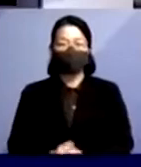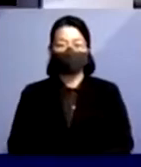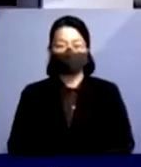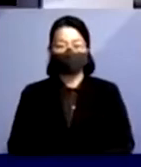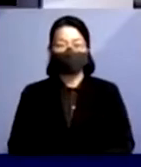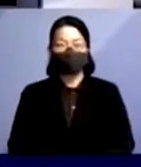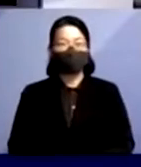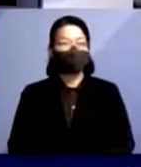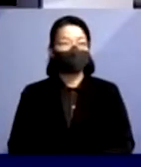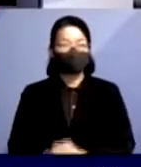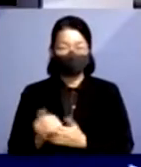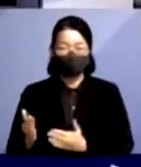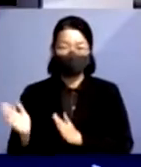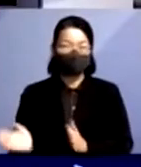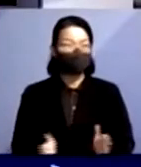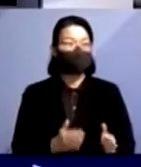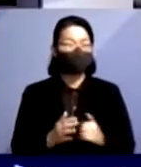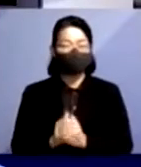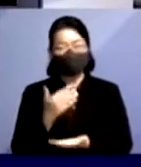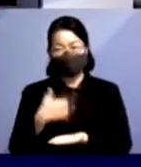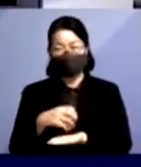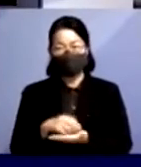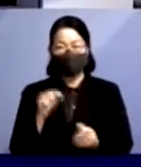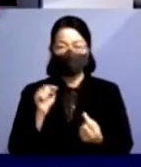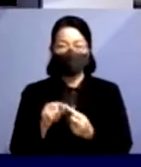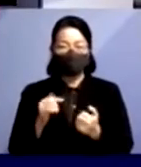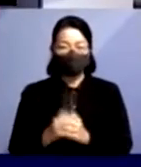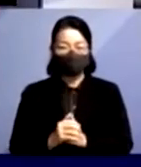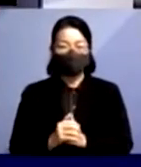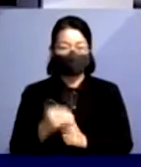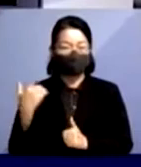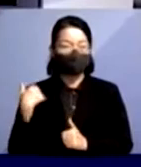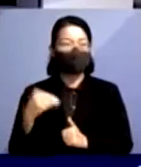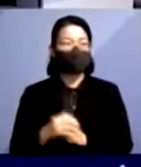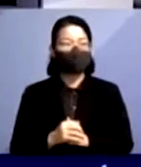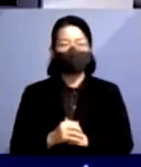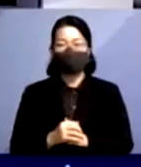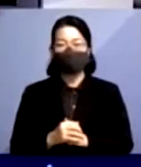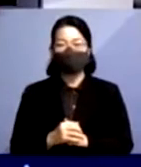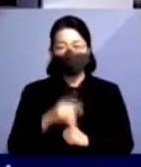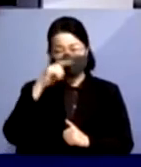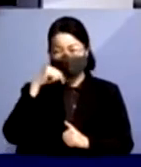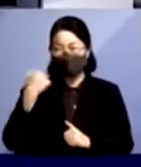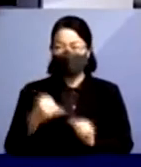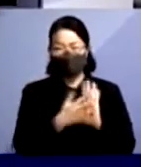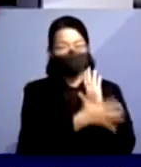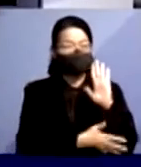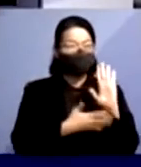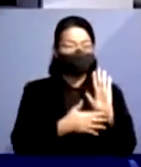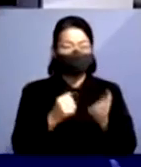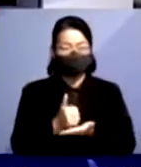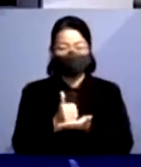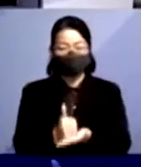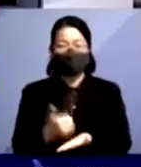เราไปดูกันบ้างนะคะกับในพื้นที่ของจังหวัดสุโขทัยคุณเจตบอกว่าในพื้นที่จังหวัดสุโขทัยวันนี้ก็มีการช่วยเหลือคุณแม่แรกคลอดด้วยใช่